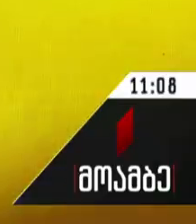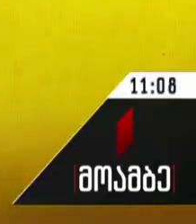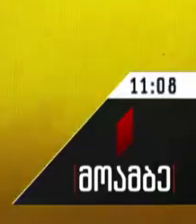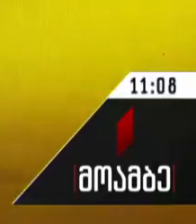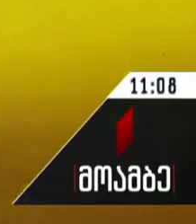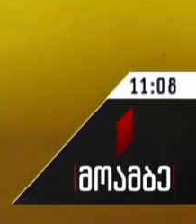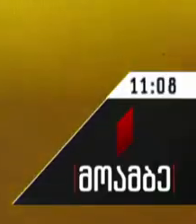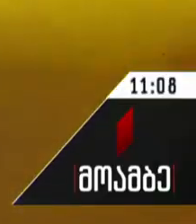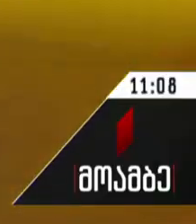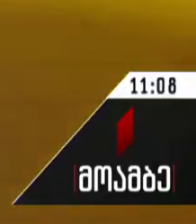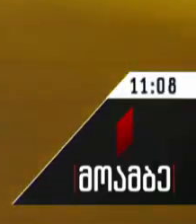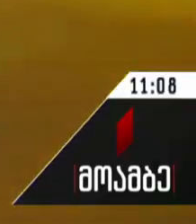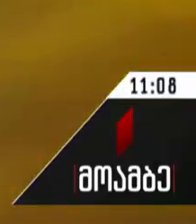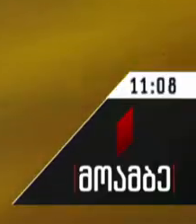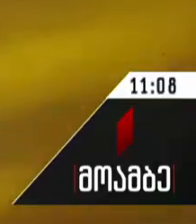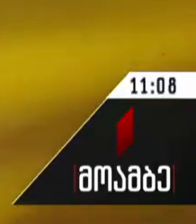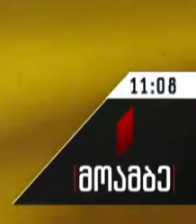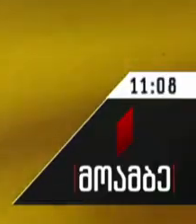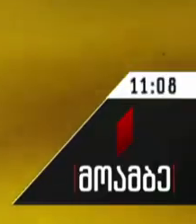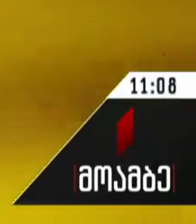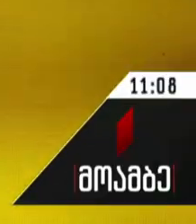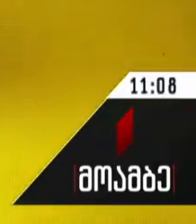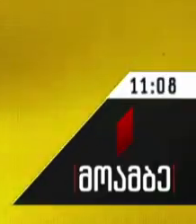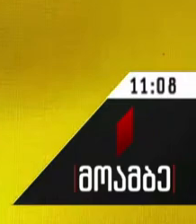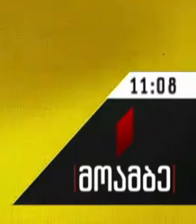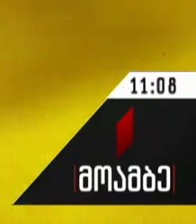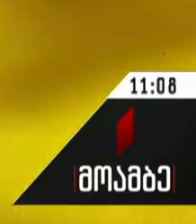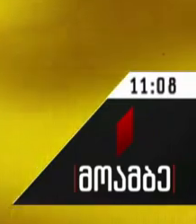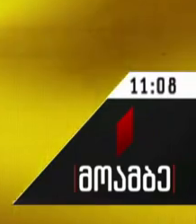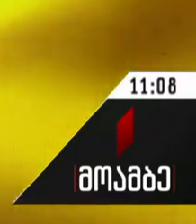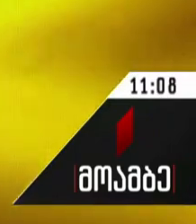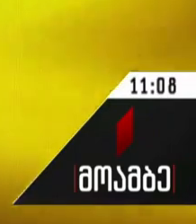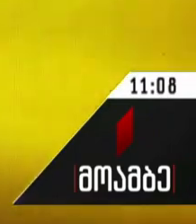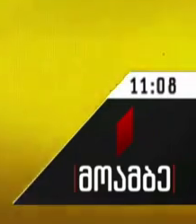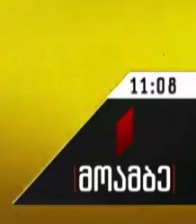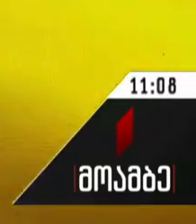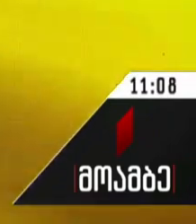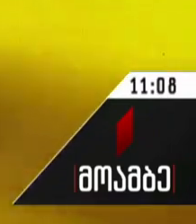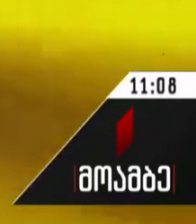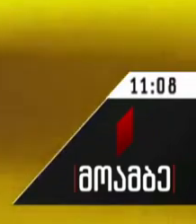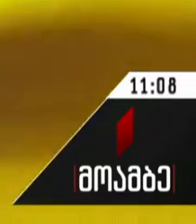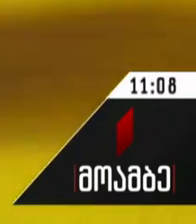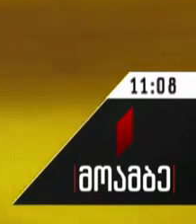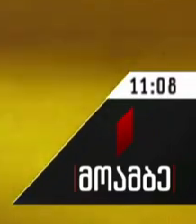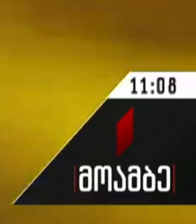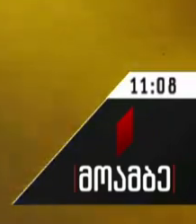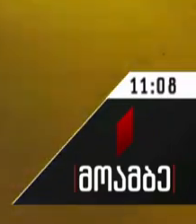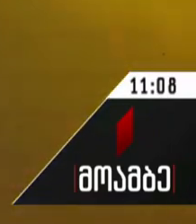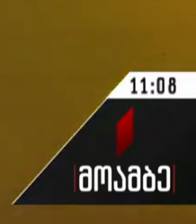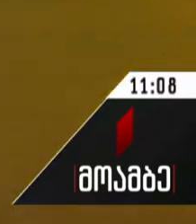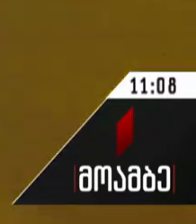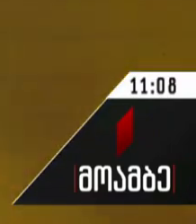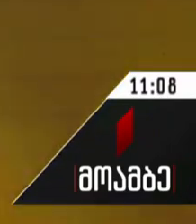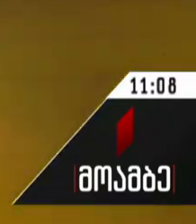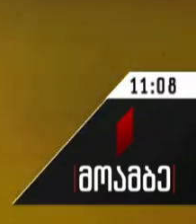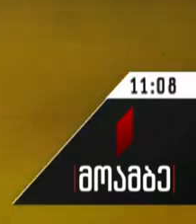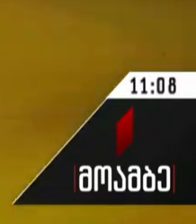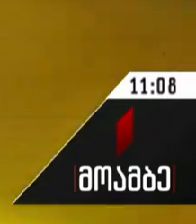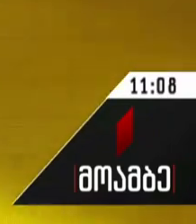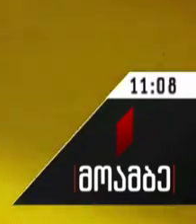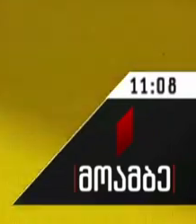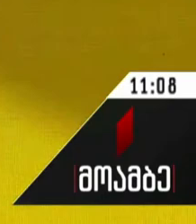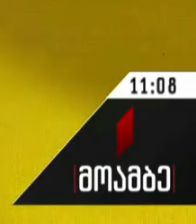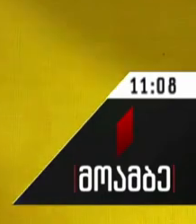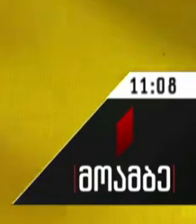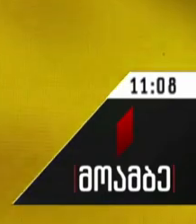და როგორც მოვისმინეთ, საგარეო უწყების ხელმძღვანელი დავით ზალკალიანი შეერთებულ შტატებში საქართველოს ელჩი იქნება. მის ადგილს კი